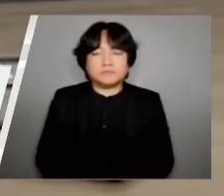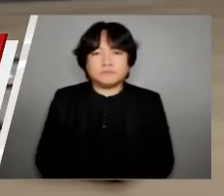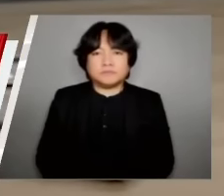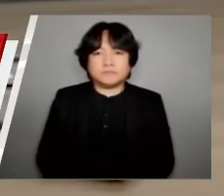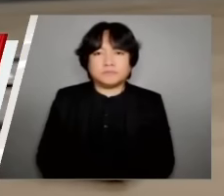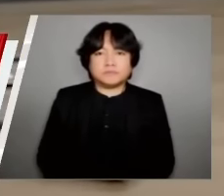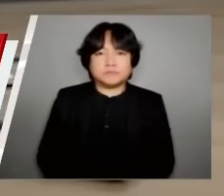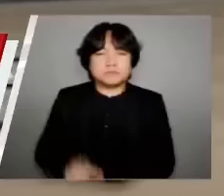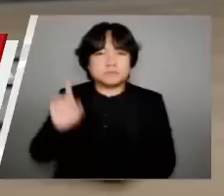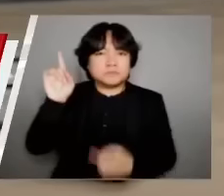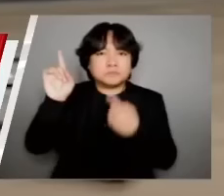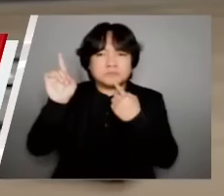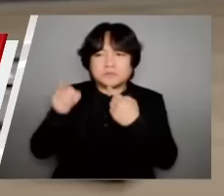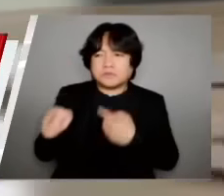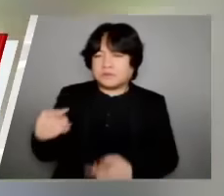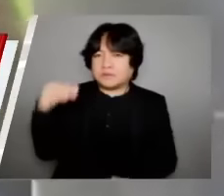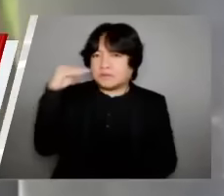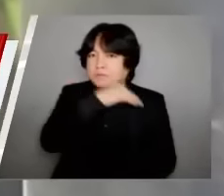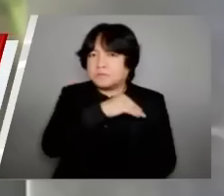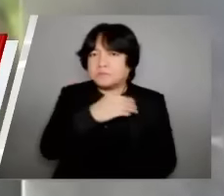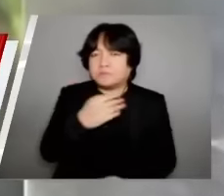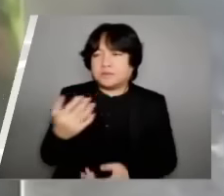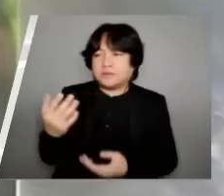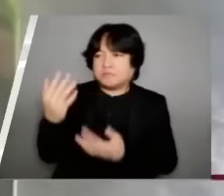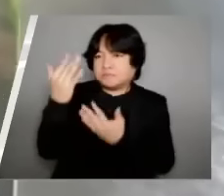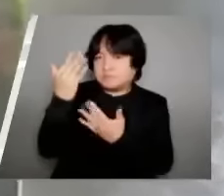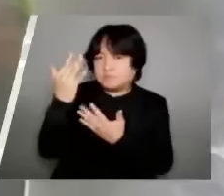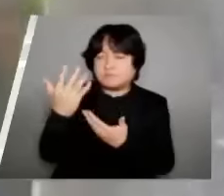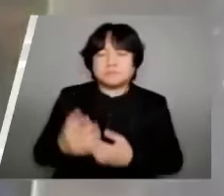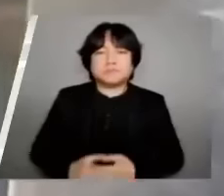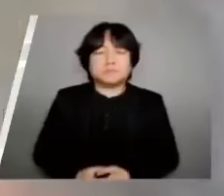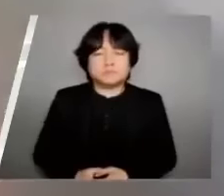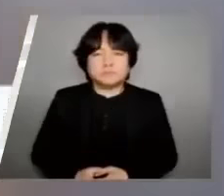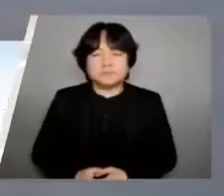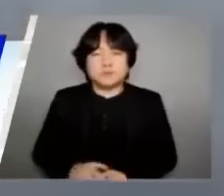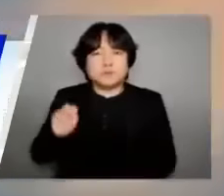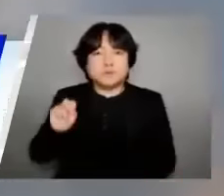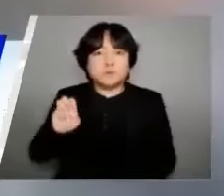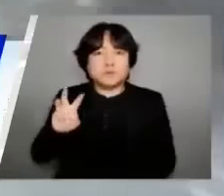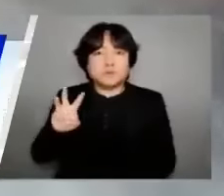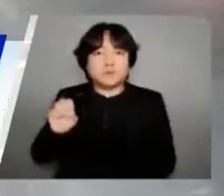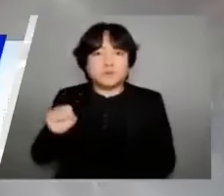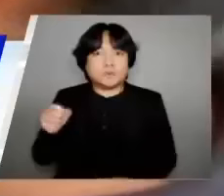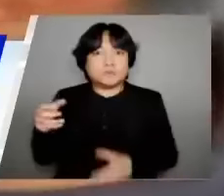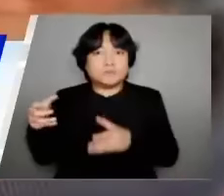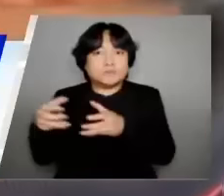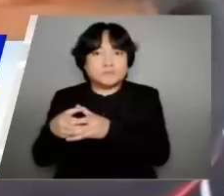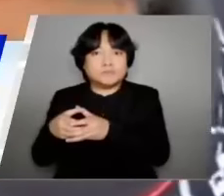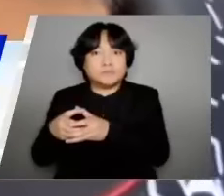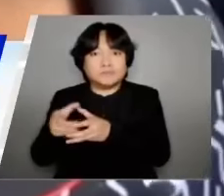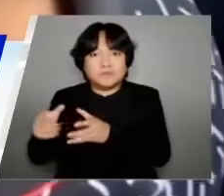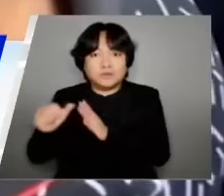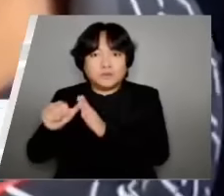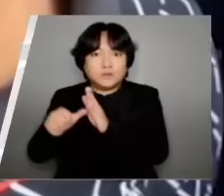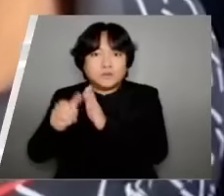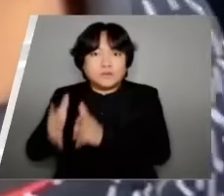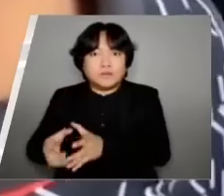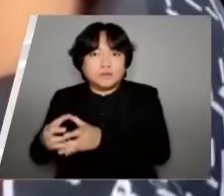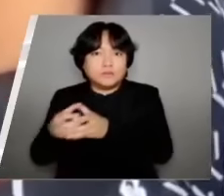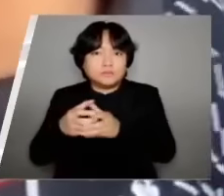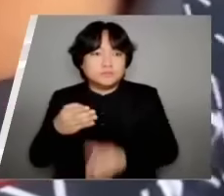letter ni Attorney Torion yan, let him prove that. Kasama ang media, pinuntahan ni Attorney Torion ang lugar. Allow us access to